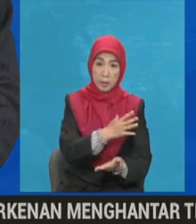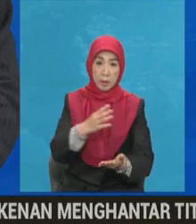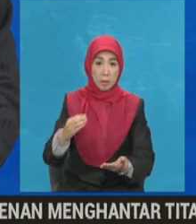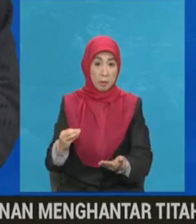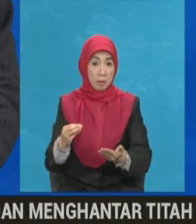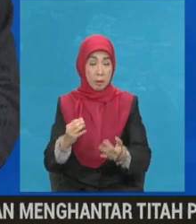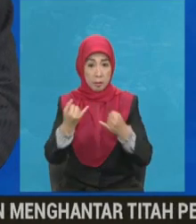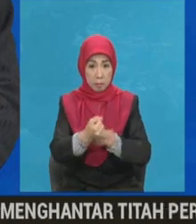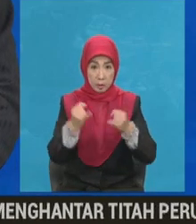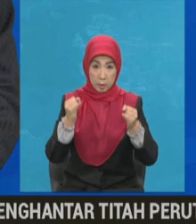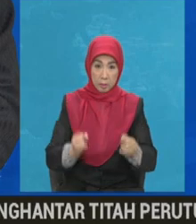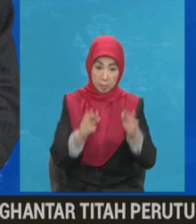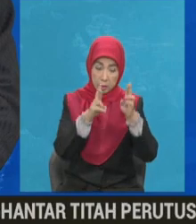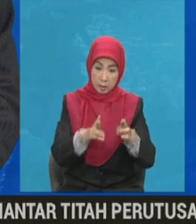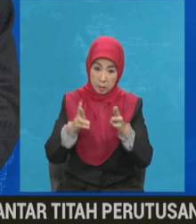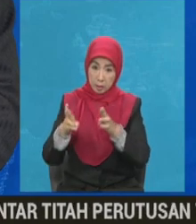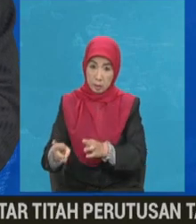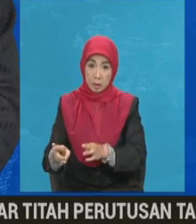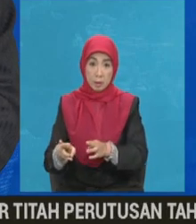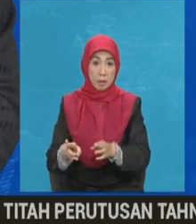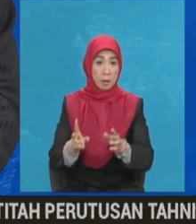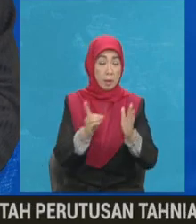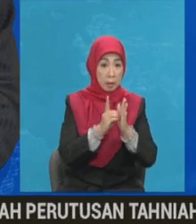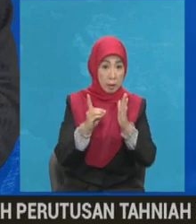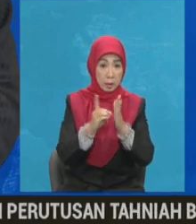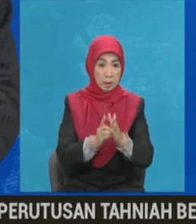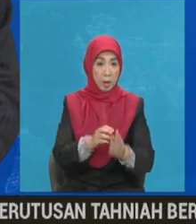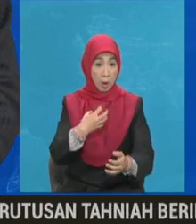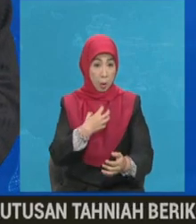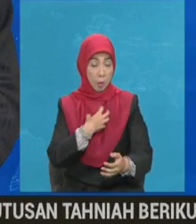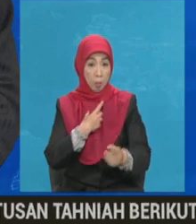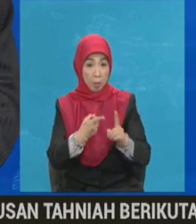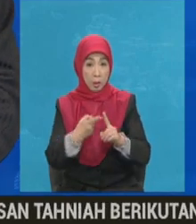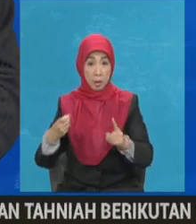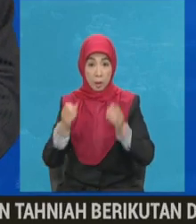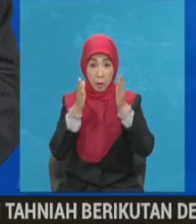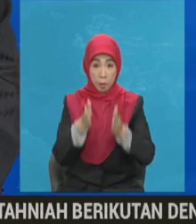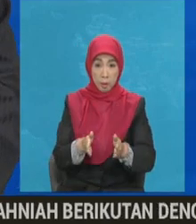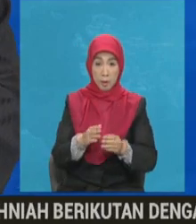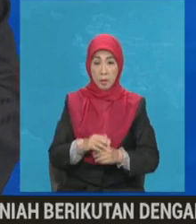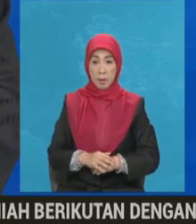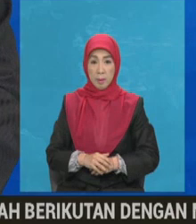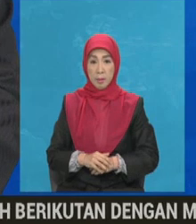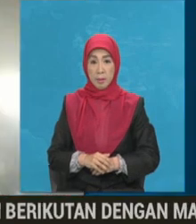serta jabatan pancang Bandar dan desa hasil daripada aduan orang ramai